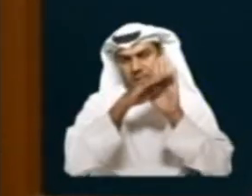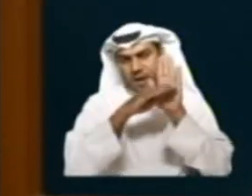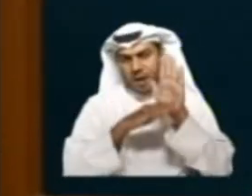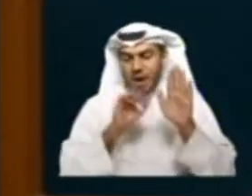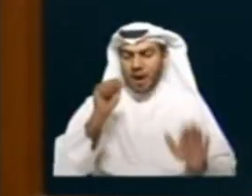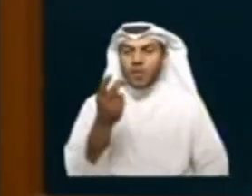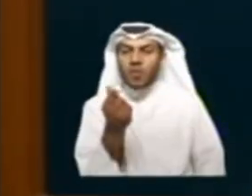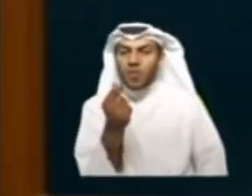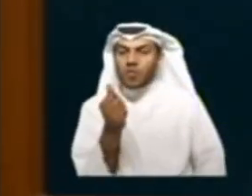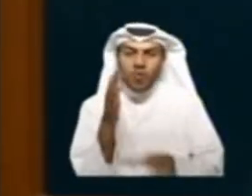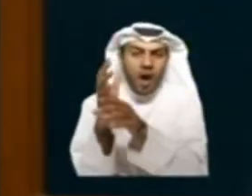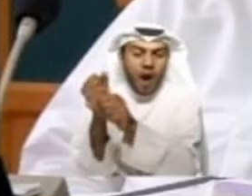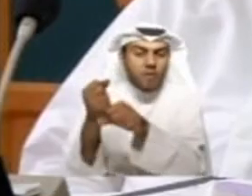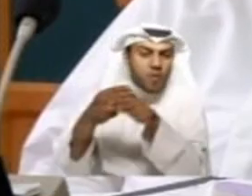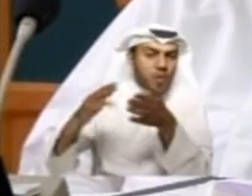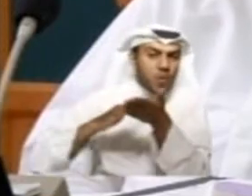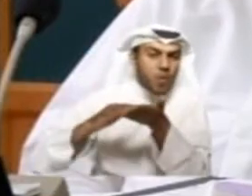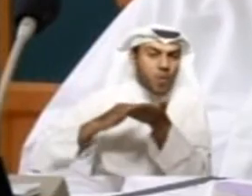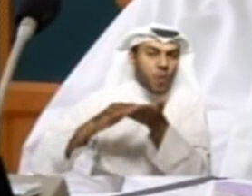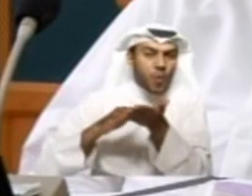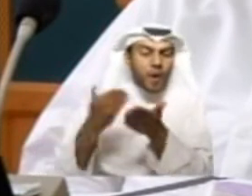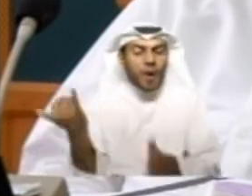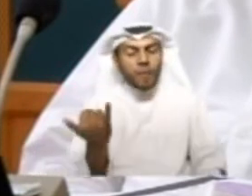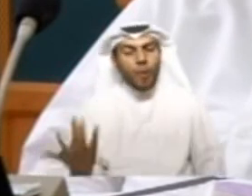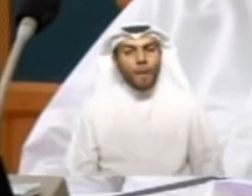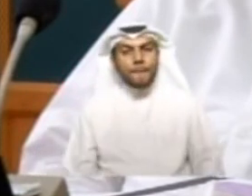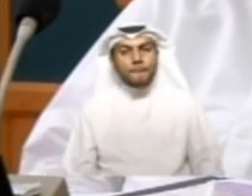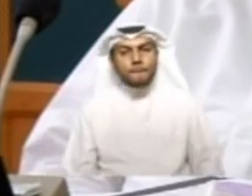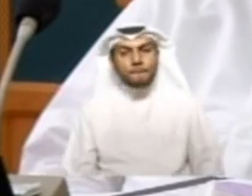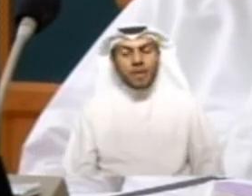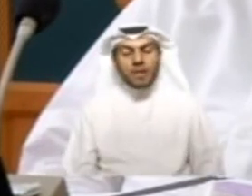حماية الأموال العامة اجتماعاتها لمناقشة بعض